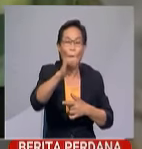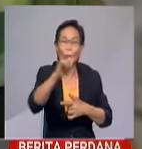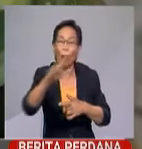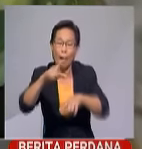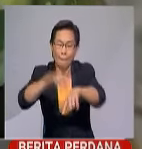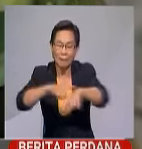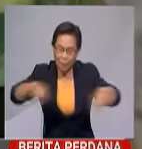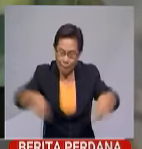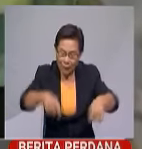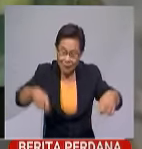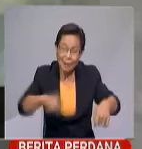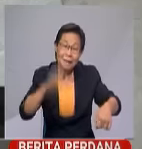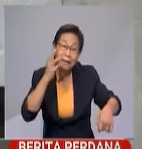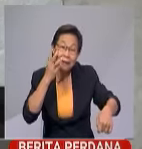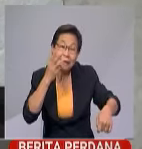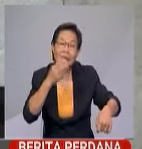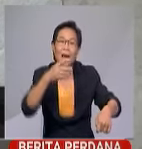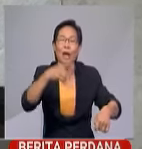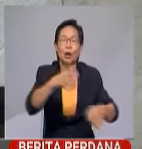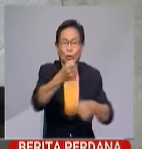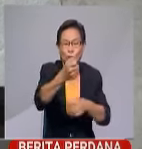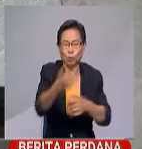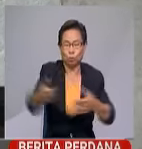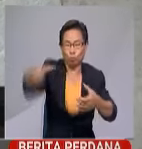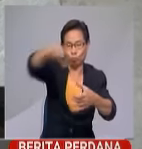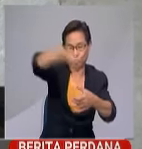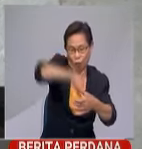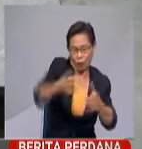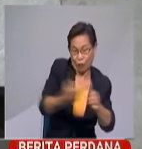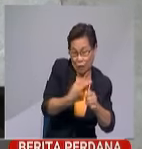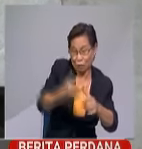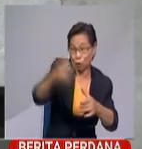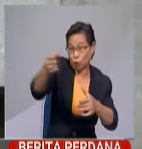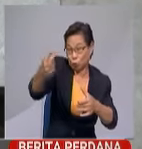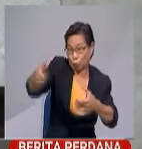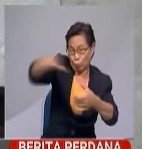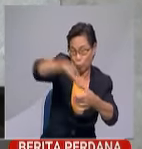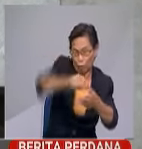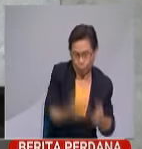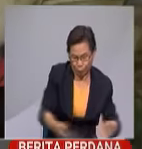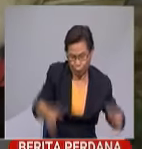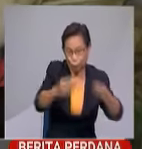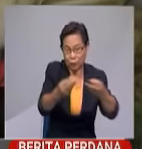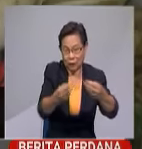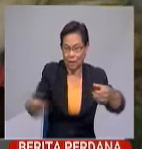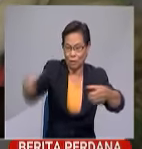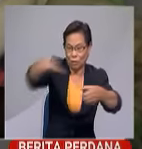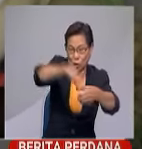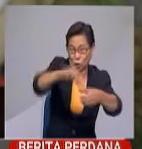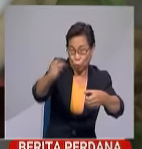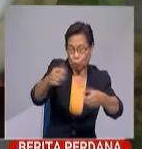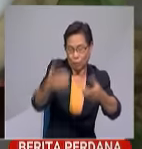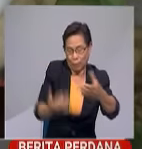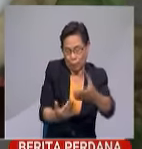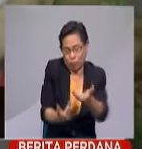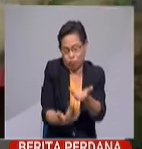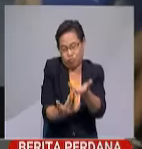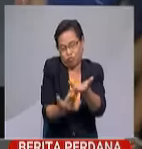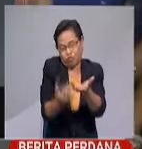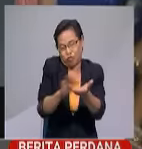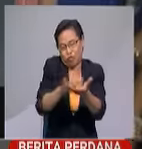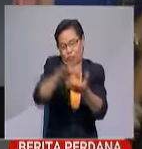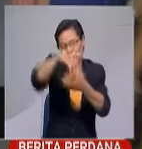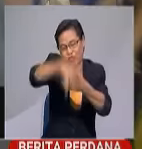Ketika memasak nasi ponggal, susu dimasukkan terlebih dahulu dalam periuk tanah sehingga mendidih dan melimpah